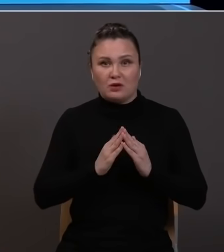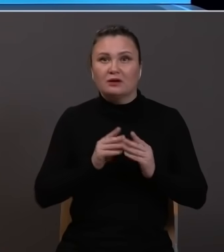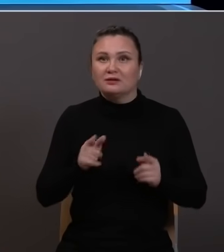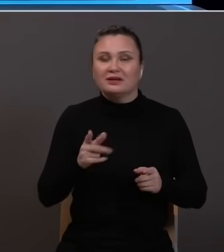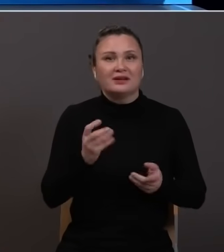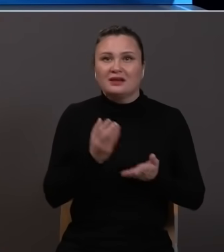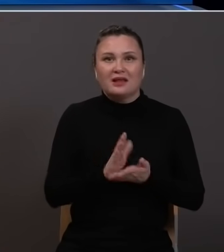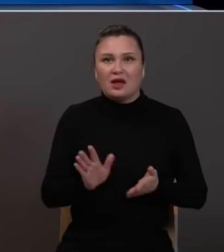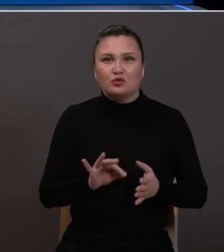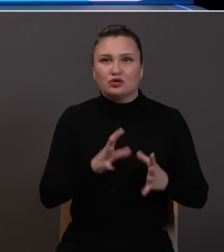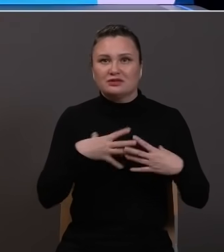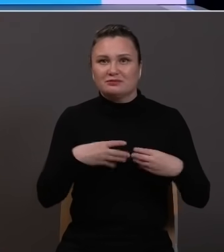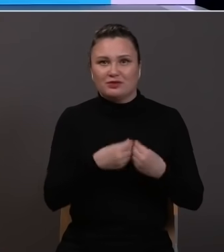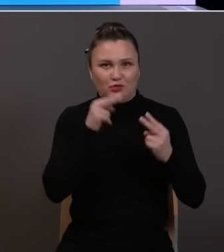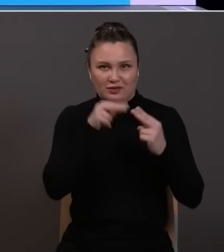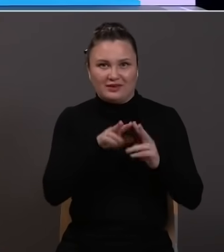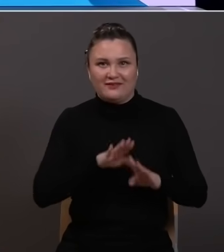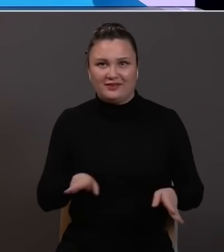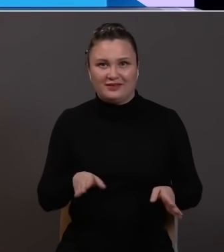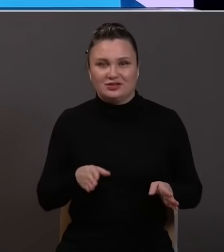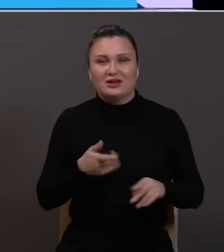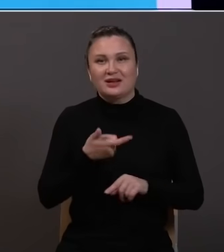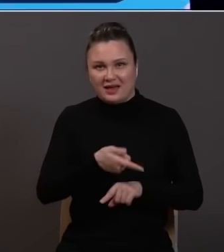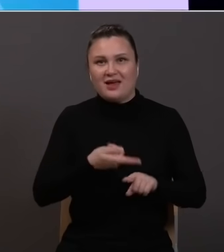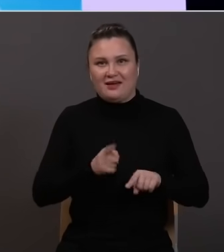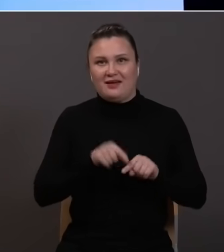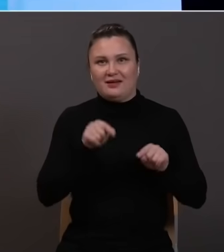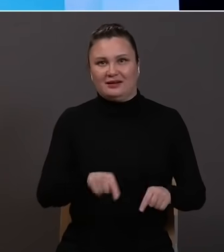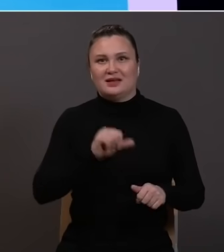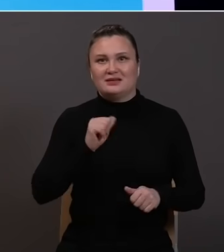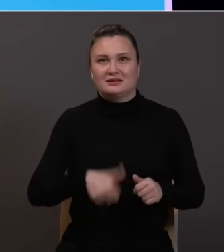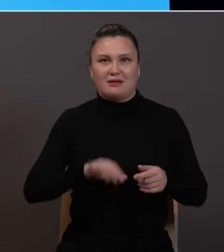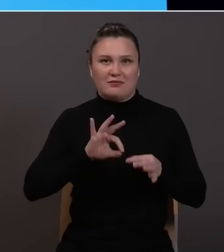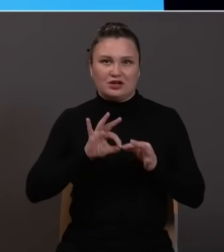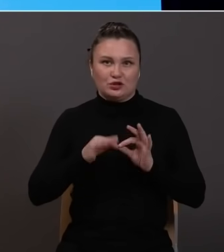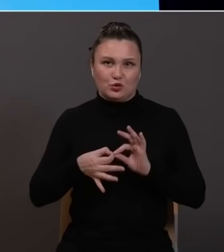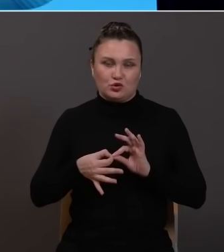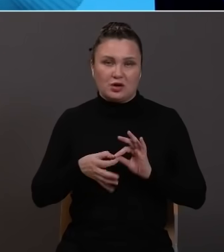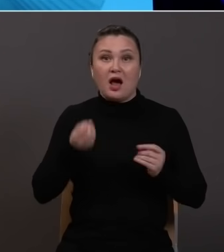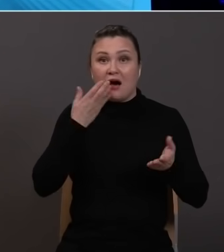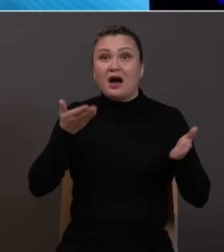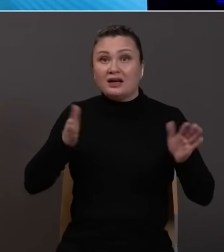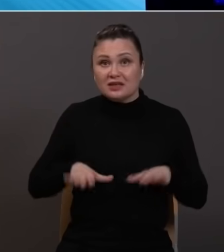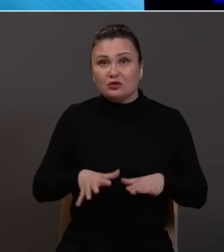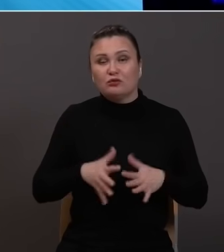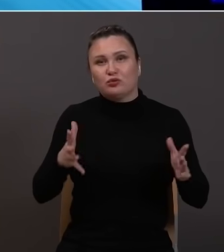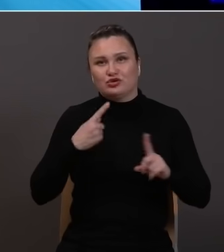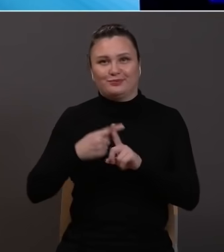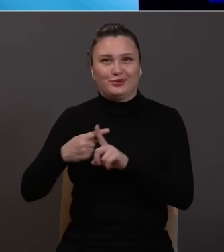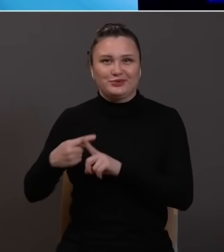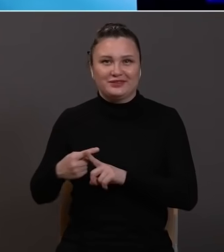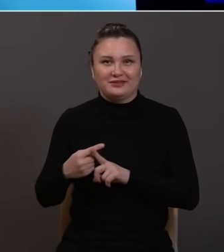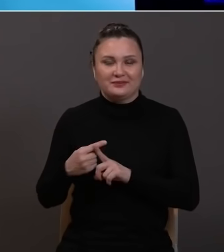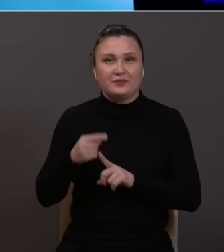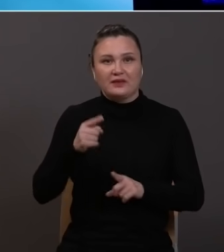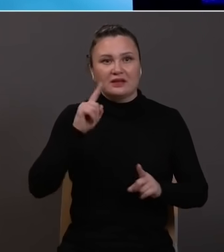ты не находишься это время со своей семьей. Вот это, наверное, самое сложное. А в остальном у тебя больше плюсов все-таки. Потому